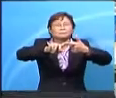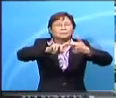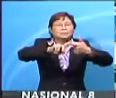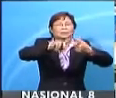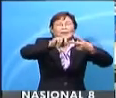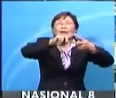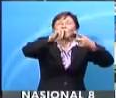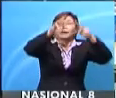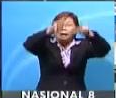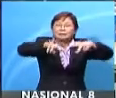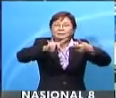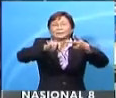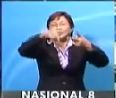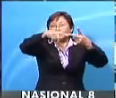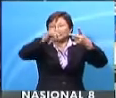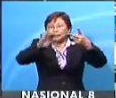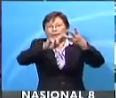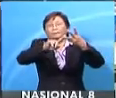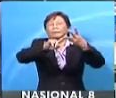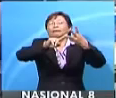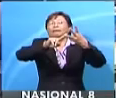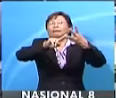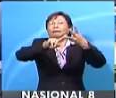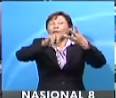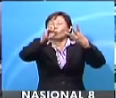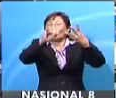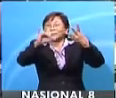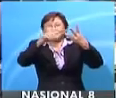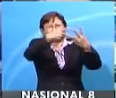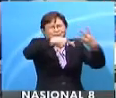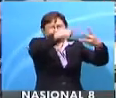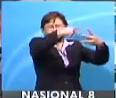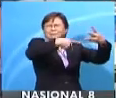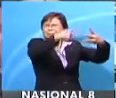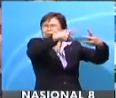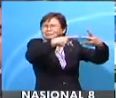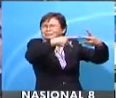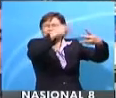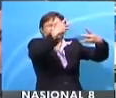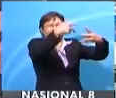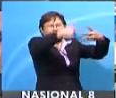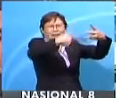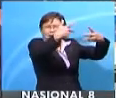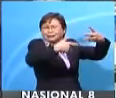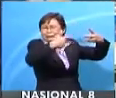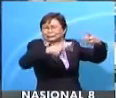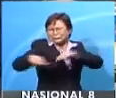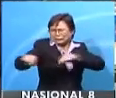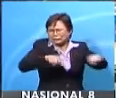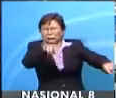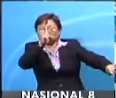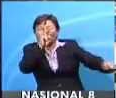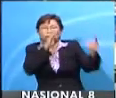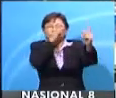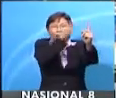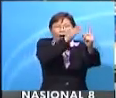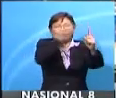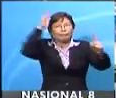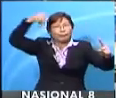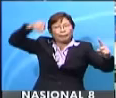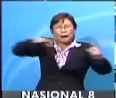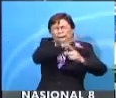OIC dan PBB supaya mengambil tindakan yang lebih tegas terhadap Myanmar atau tekanan